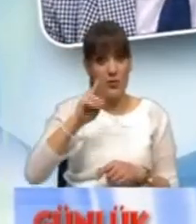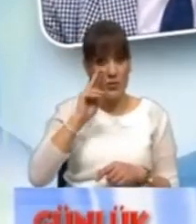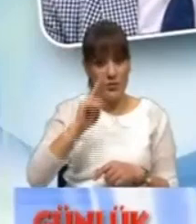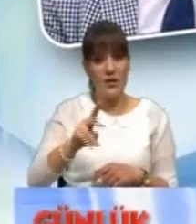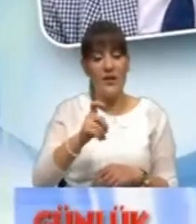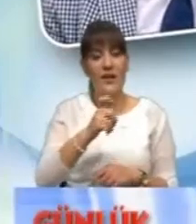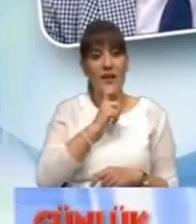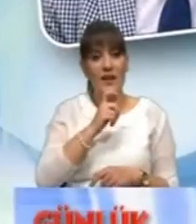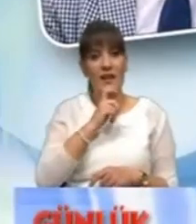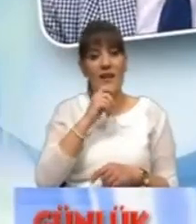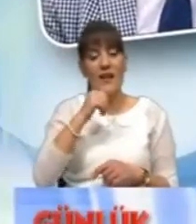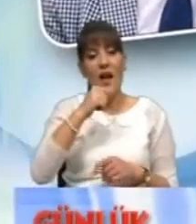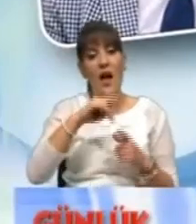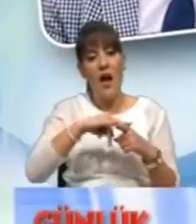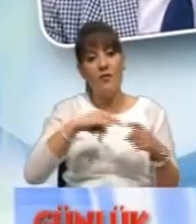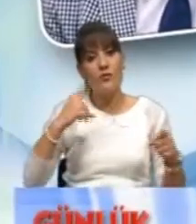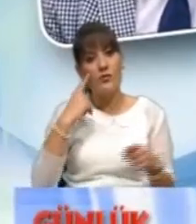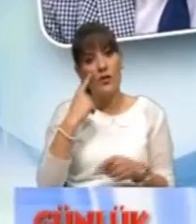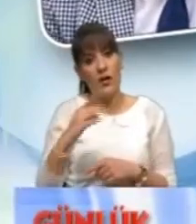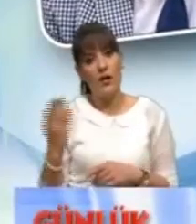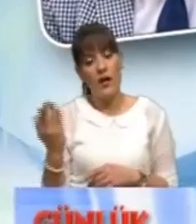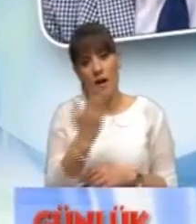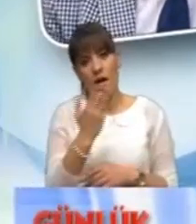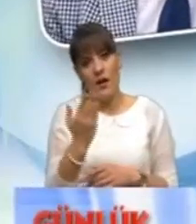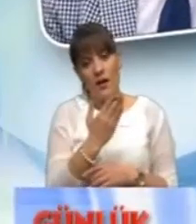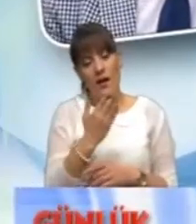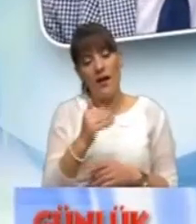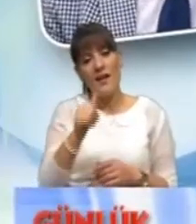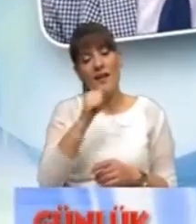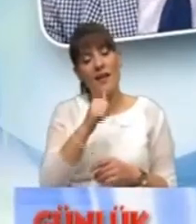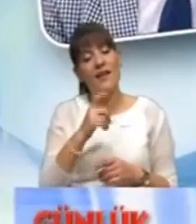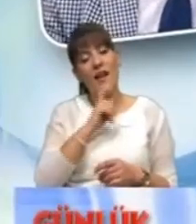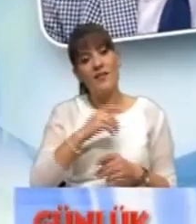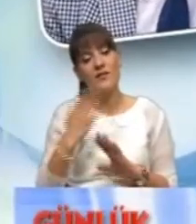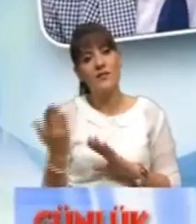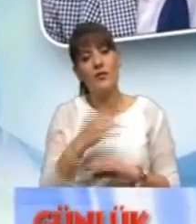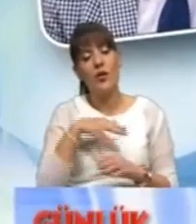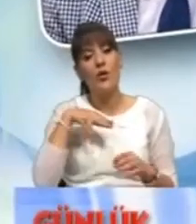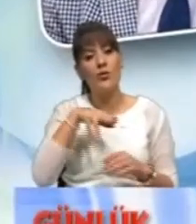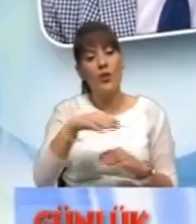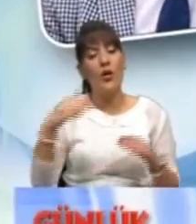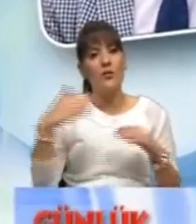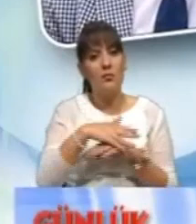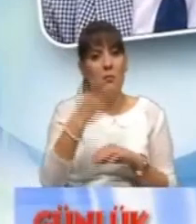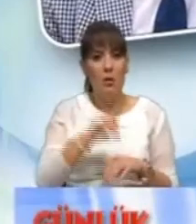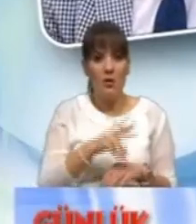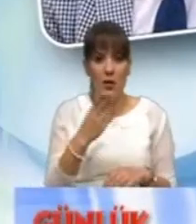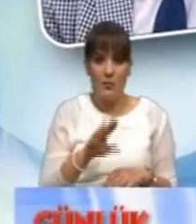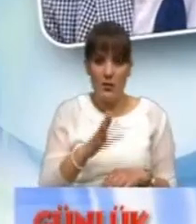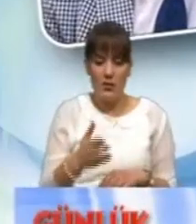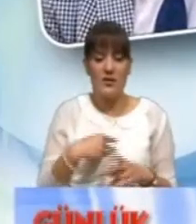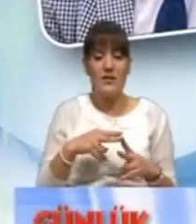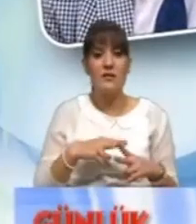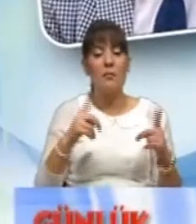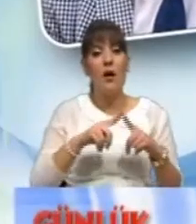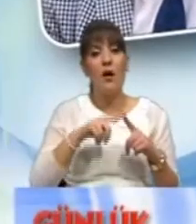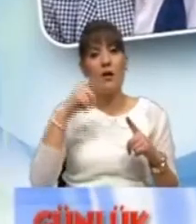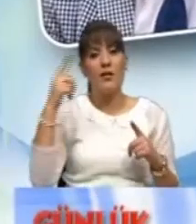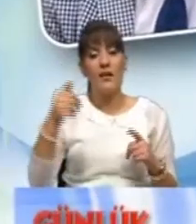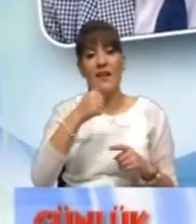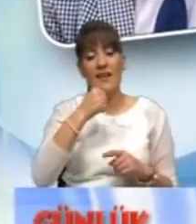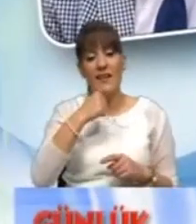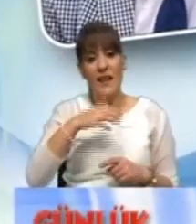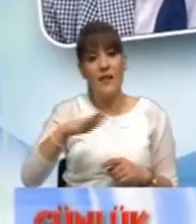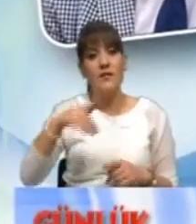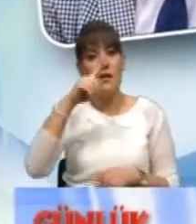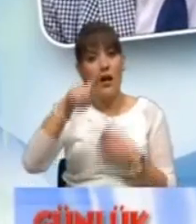otellerin havuzlarında, yanlış havuzlarına doğru ters tarafa doğru giderek yolda ezilebiliyor. Sabaha kadar